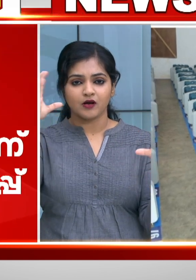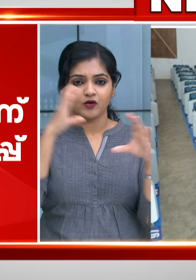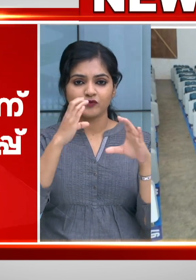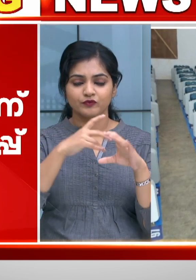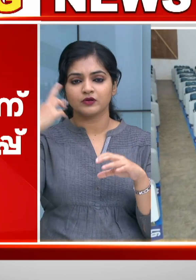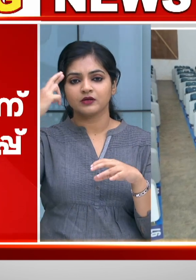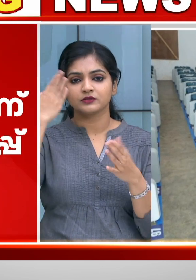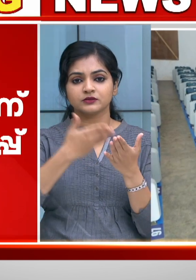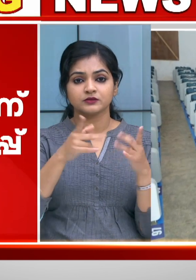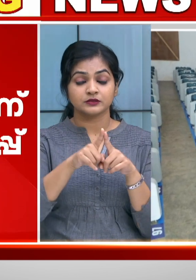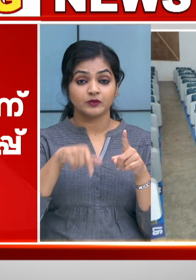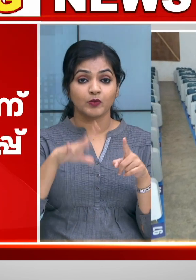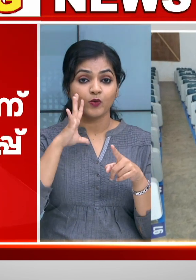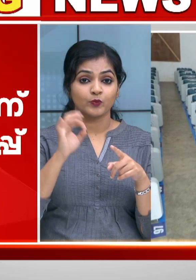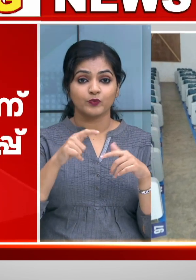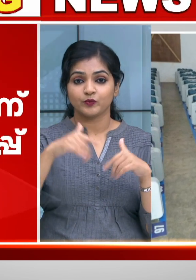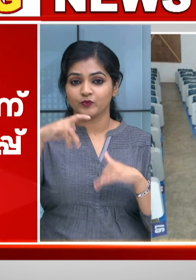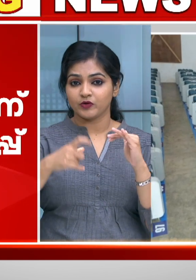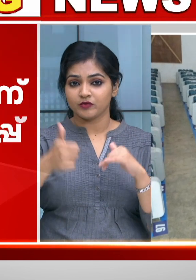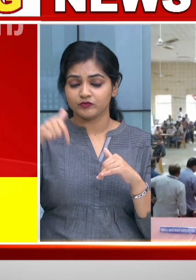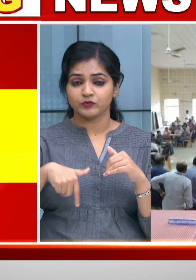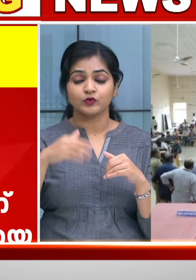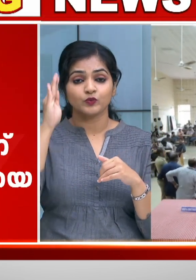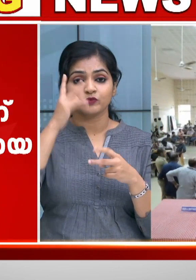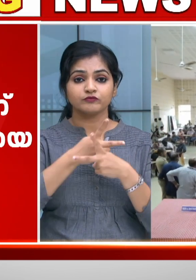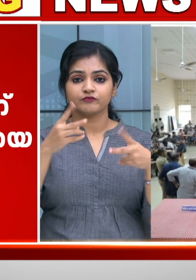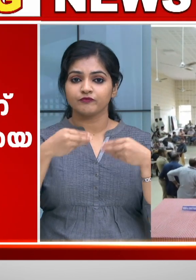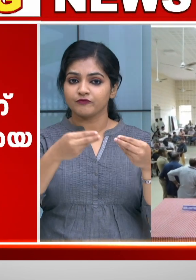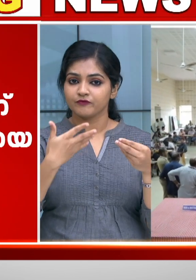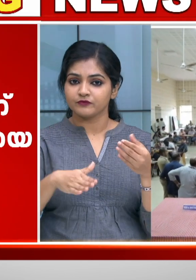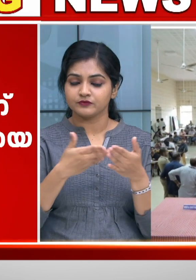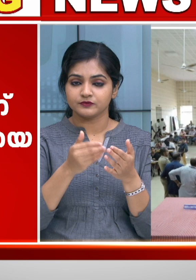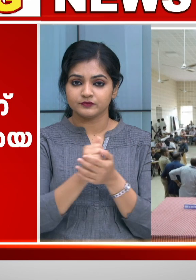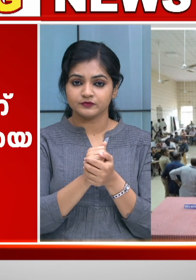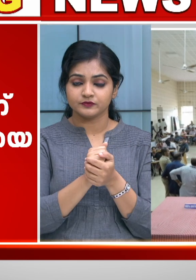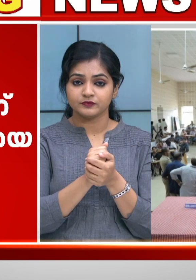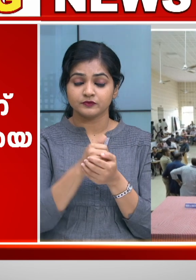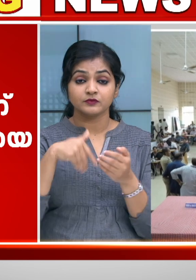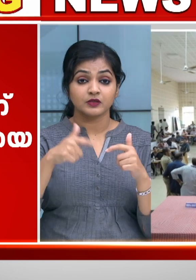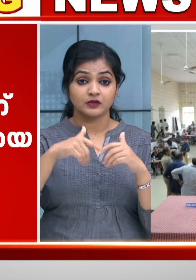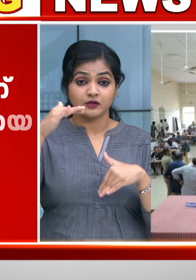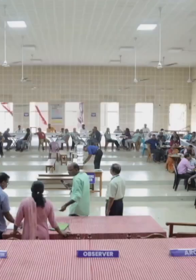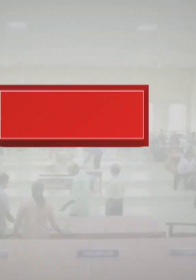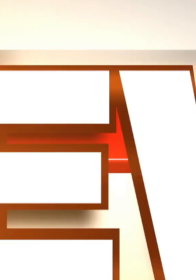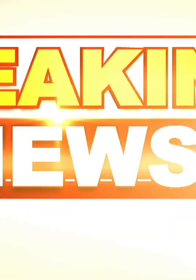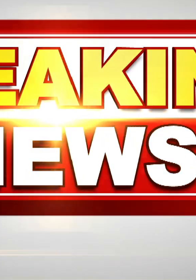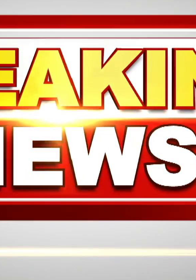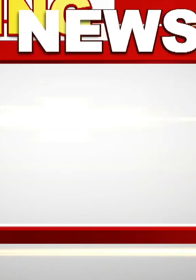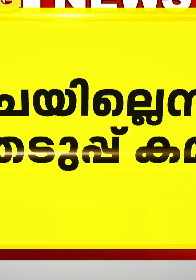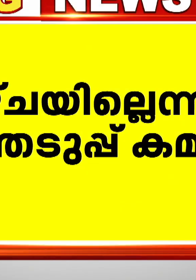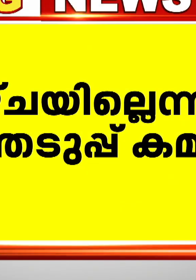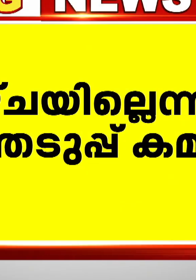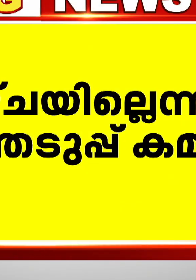കാരണമെന്നതാണ് മുഖ്യ തിരഞ്ഞെടുപ്പ് ഓഫീസർ ഇപ്പോൾ വാർത്താക്കുറിപ്പായി ഇറക്കിയിരിക്കുന്നത്. കാരണം ഈ തിരഞ്ഞെടുപ്പ് മെഷീന്റെ പ്രാഥമിക പരിശോധന